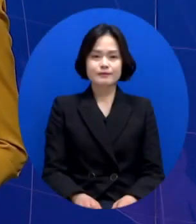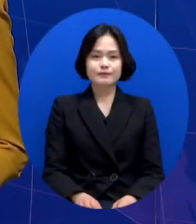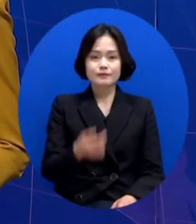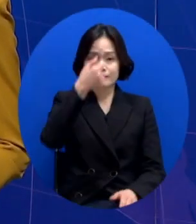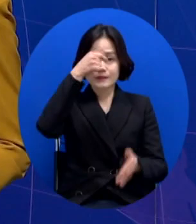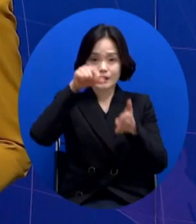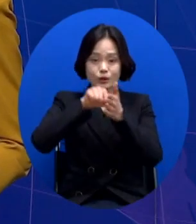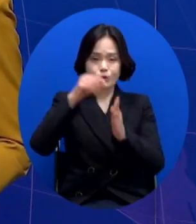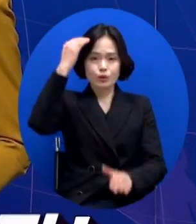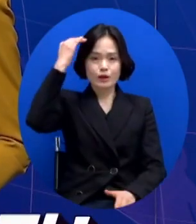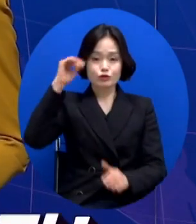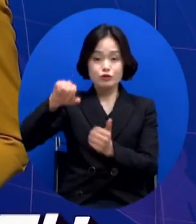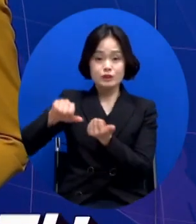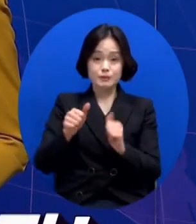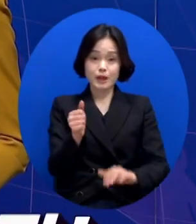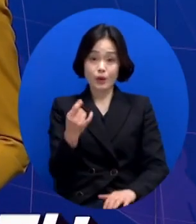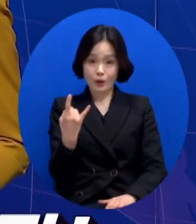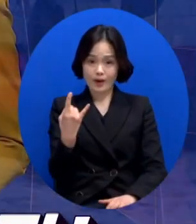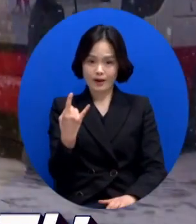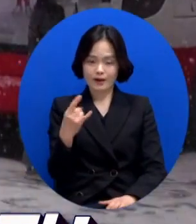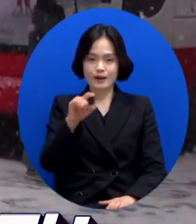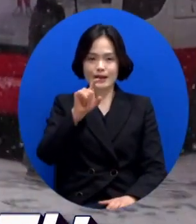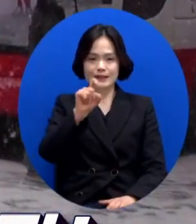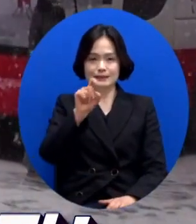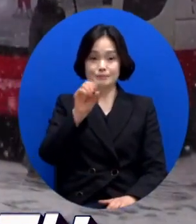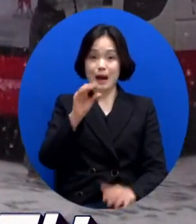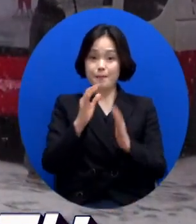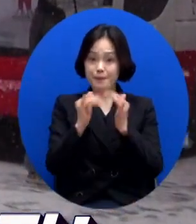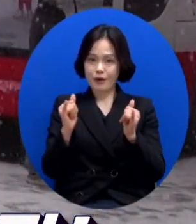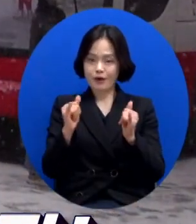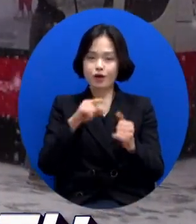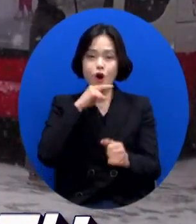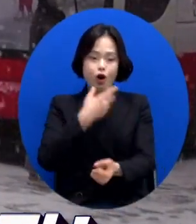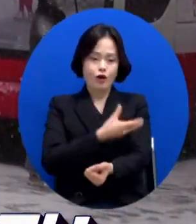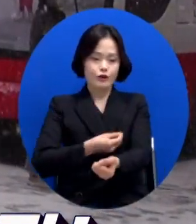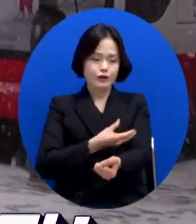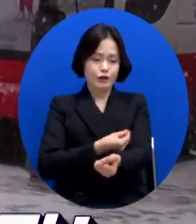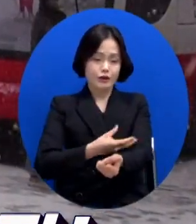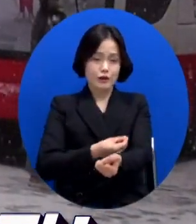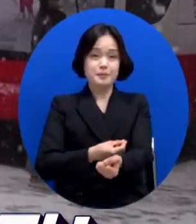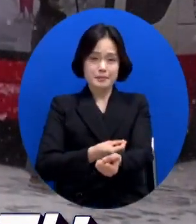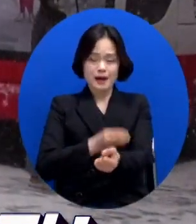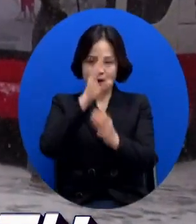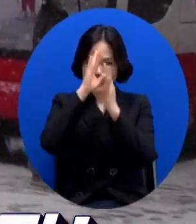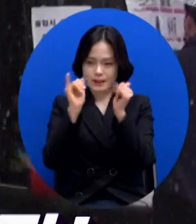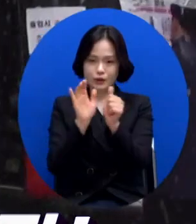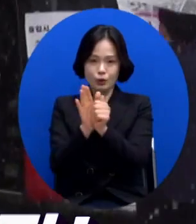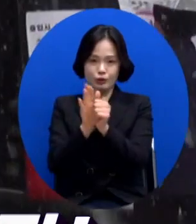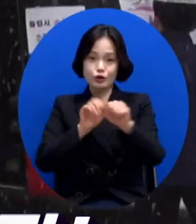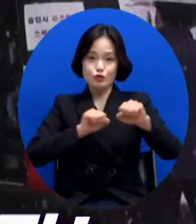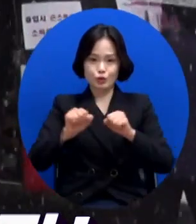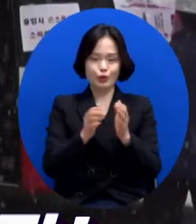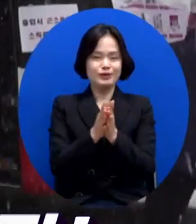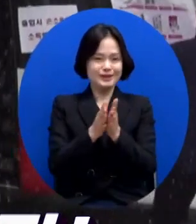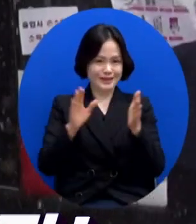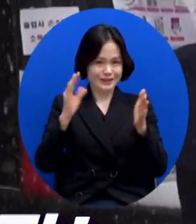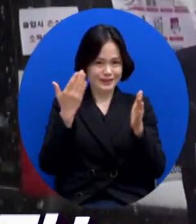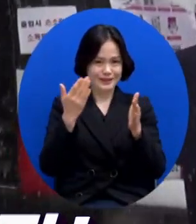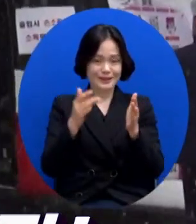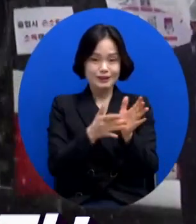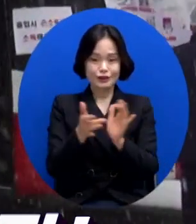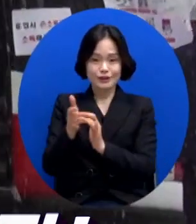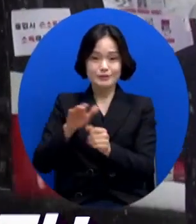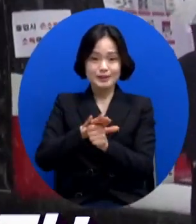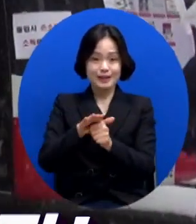기독교 한국 침례회 회가 10만명 헌혈운동 을 본격적으로 시작했습니다 헌혈로 예수 사랑을 전하는 뜻깊은 현장을